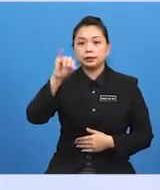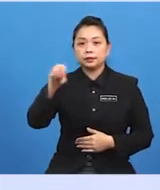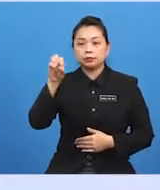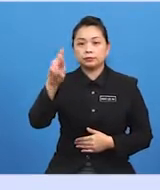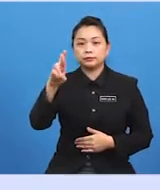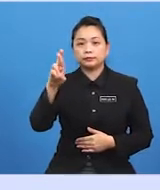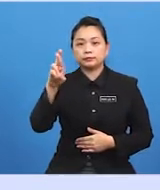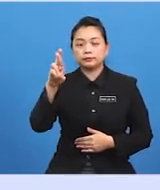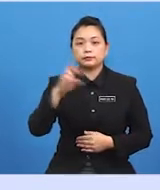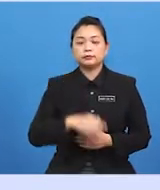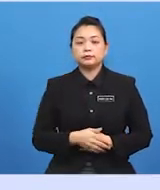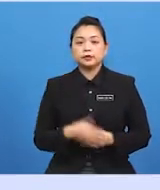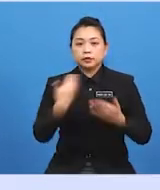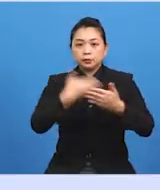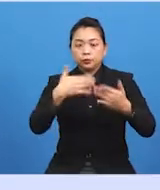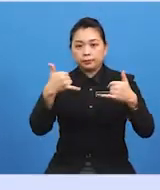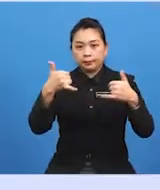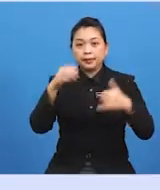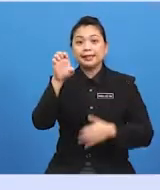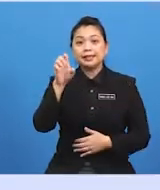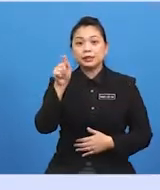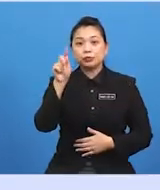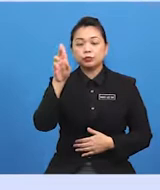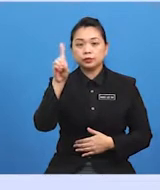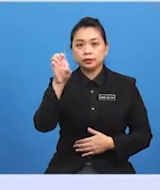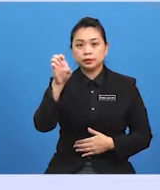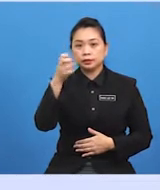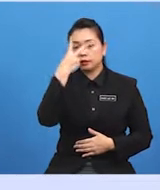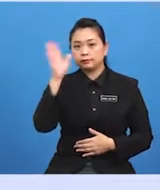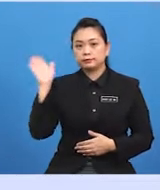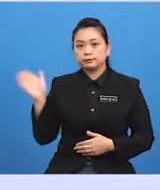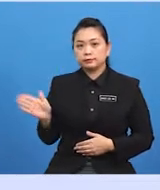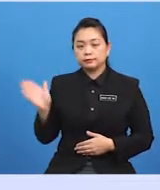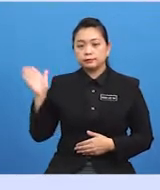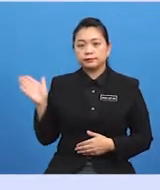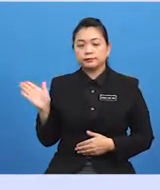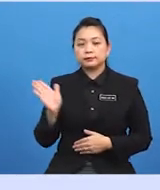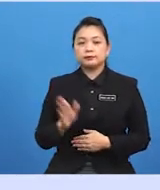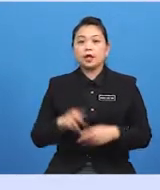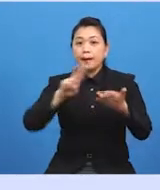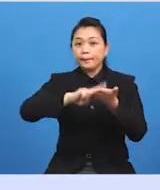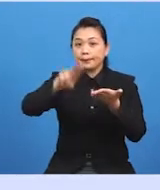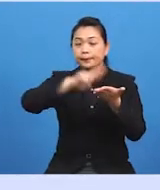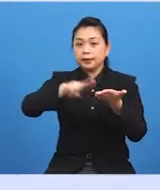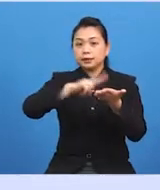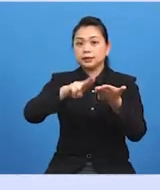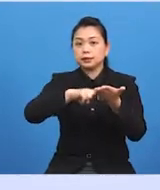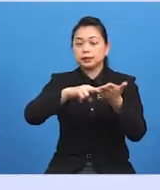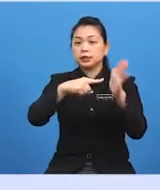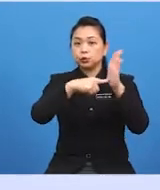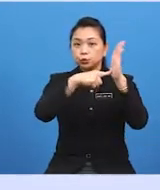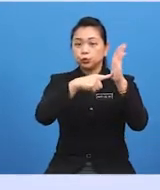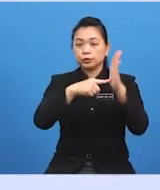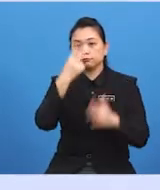Sebelum memainkan etude ini, cikgu mohon semua murid membaca skor yang sedang dipaparkan.